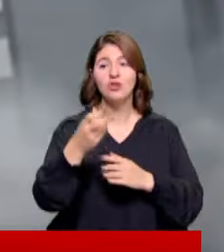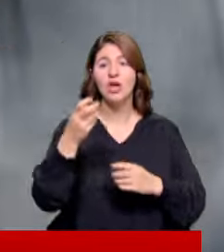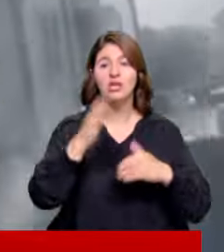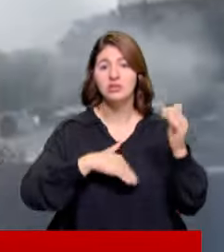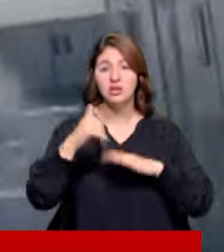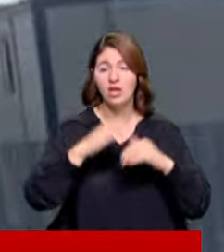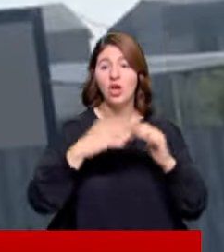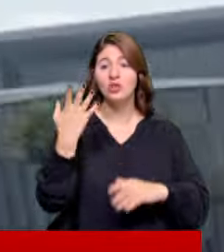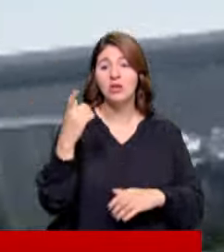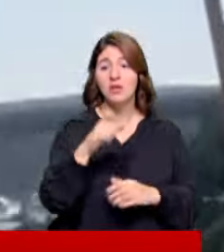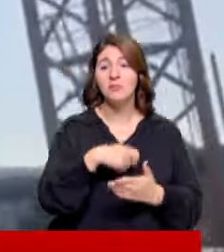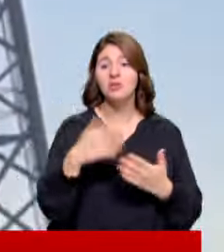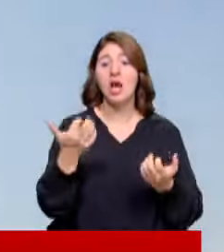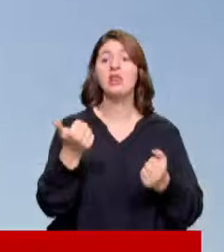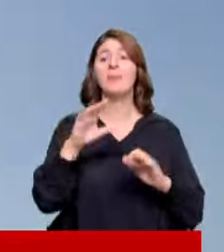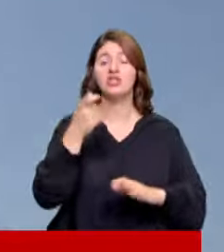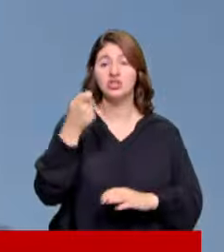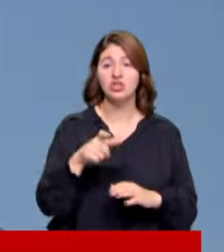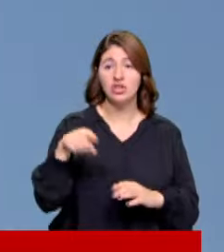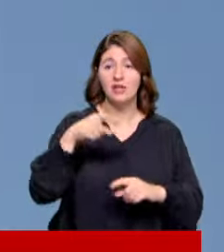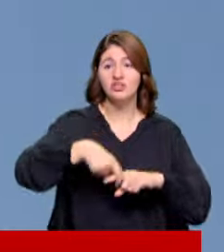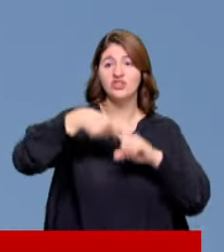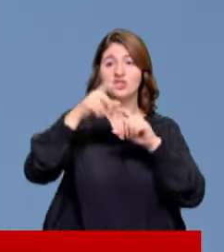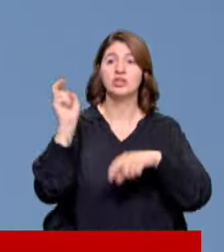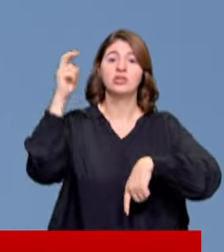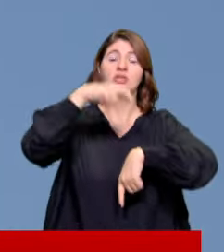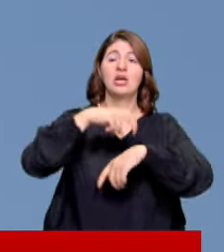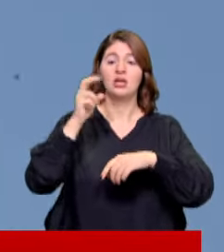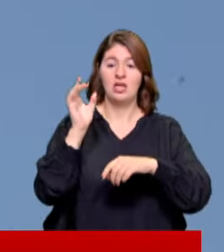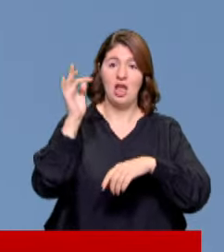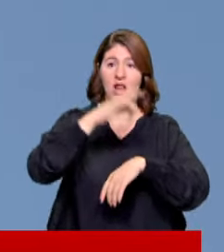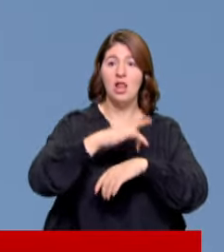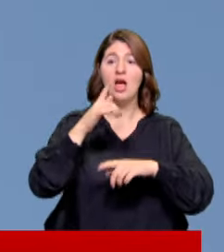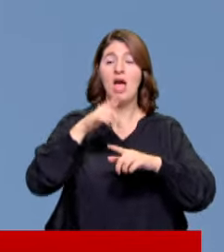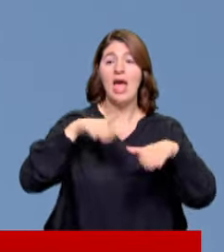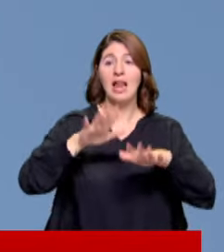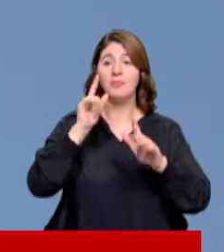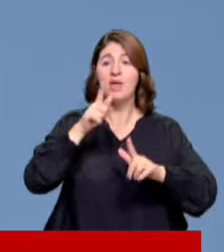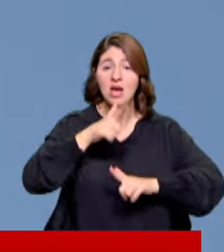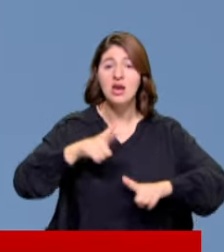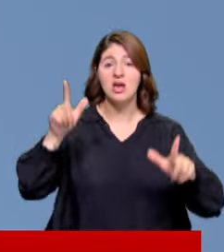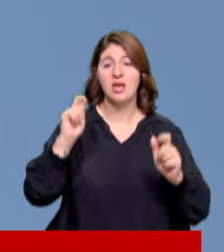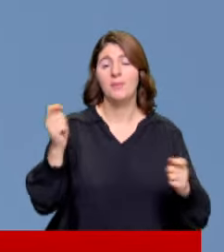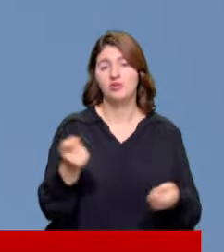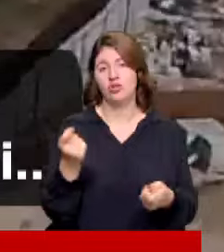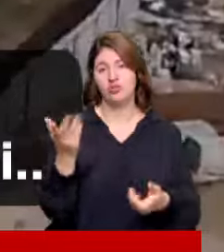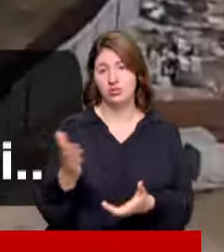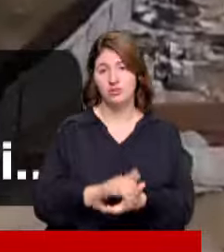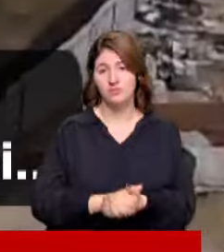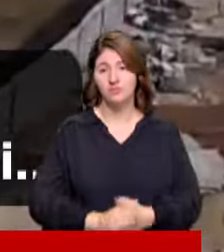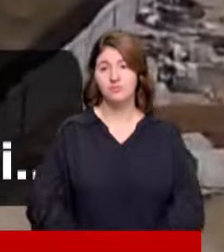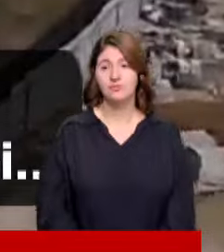inşaatında yaklaşık 4 aydır maaşlarını alamayan işçiler vince çıkıp eylem yaptı. Metrelerce yükseklikten seslerini duyurmaya çalıştılar.